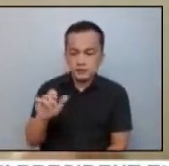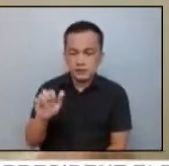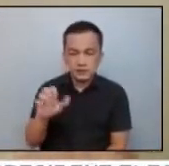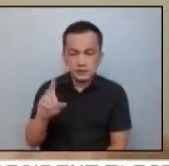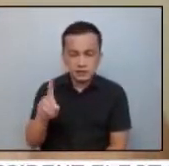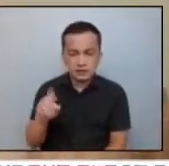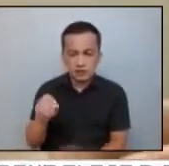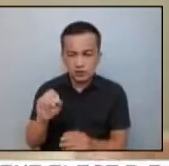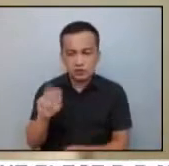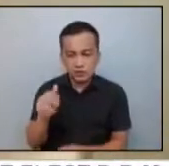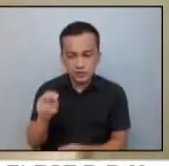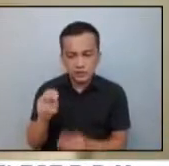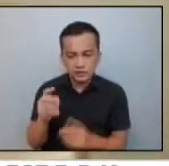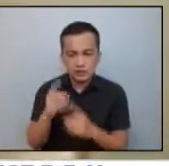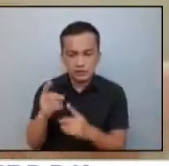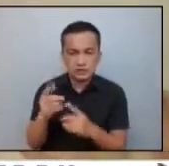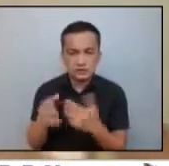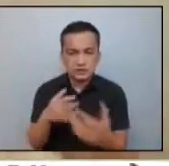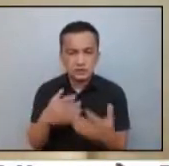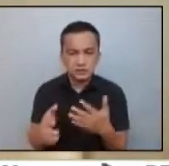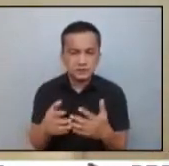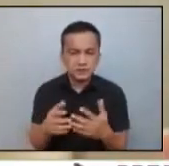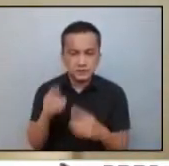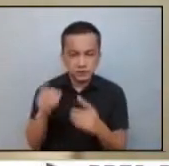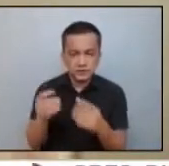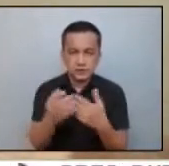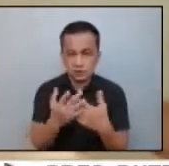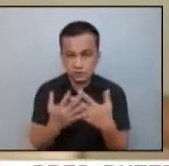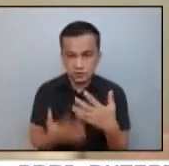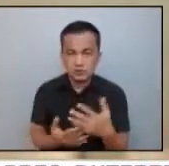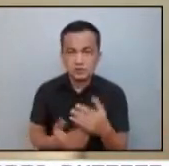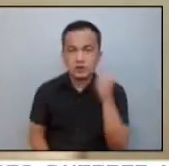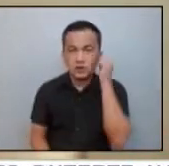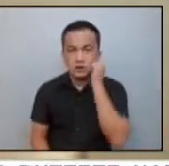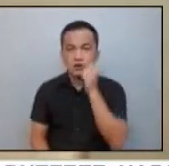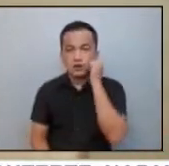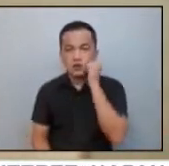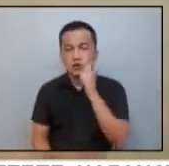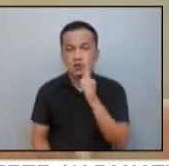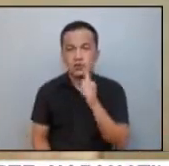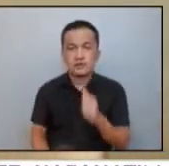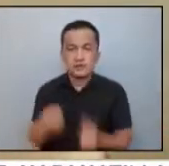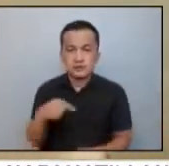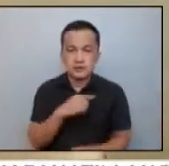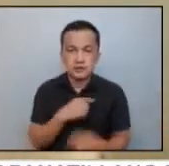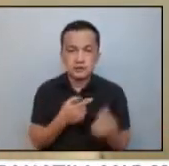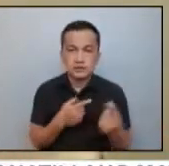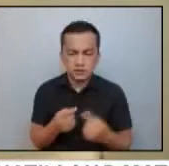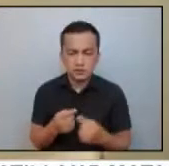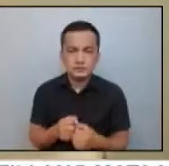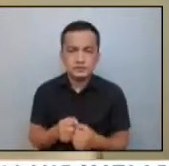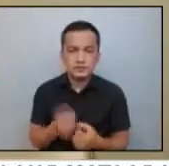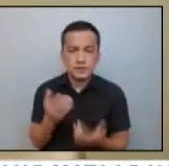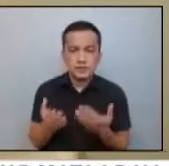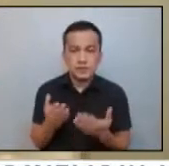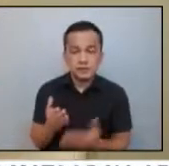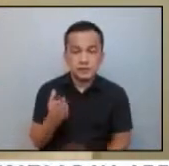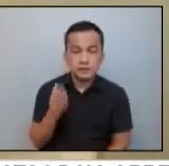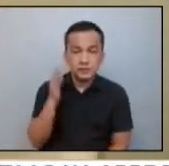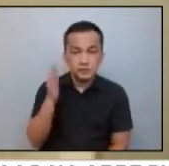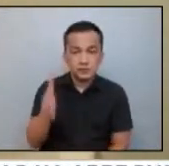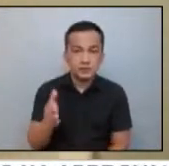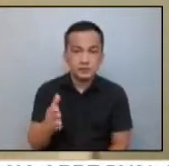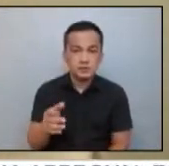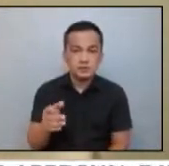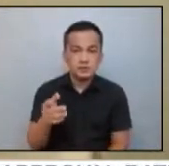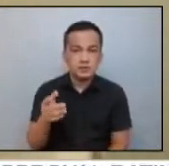ang pagdo-donate po ng dugo, no, maging palagi po natin itong gagawin, baka isa rin po tayo, no, na